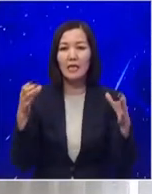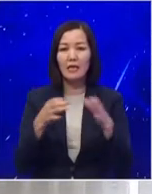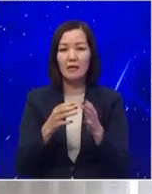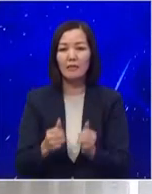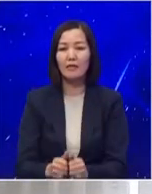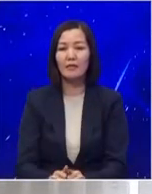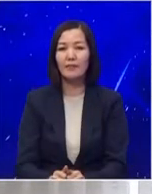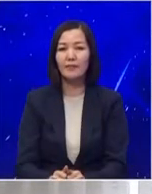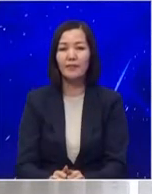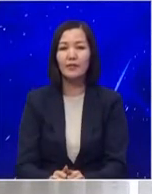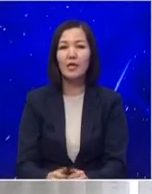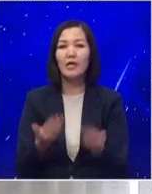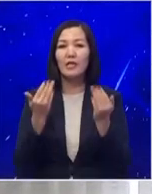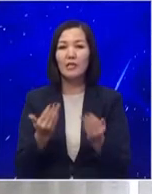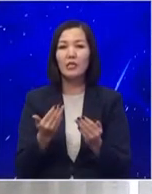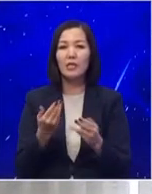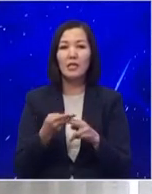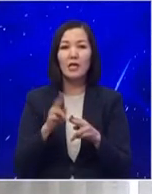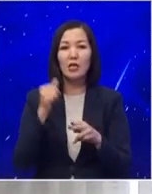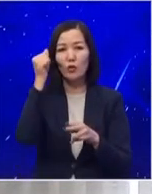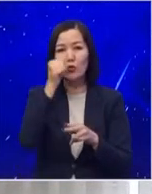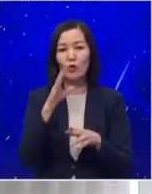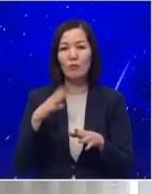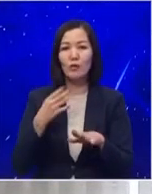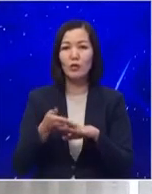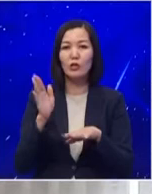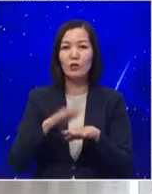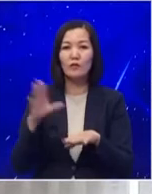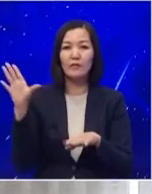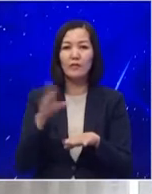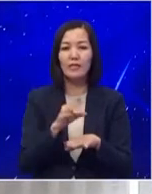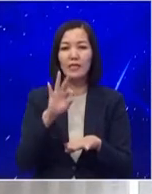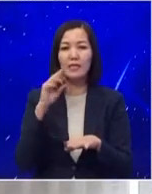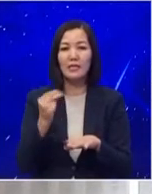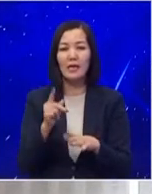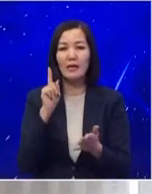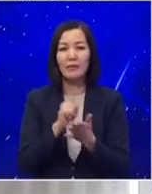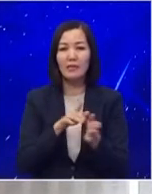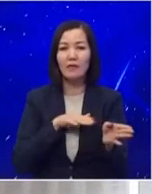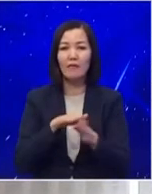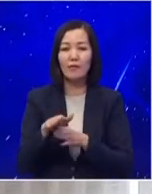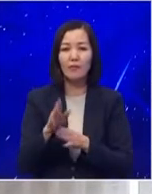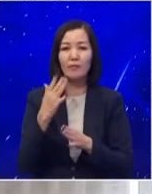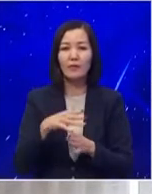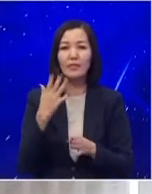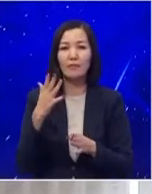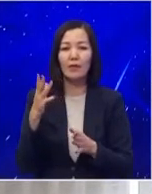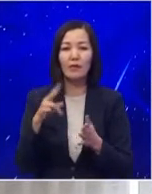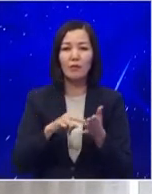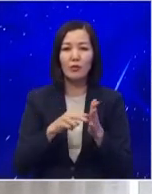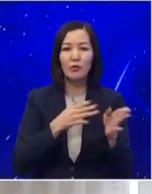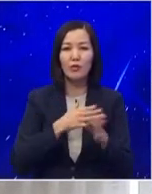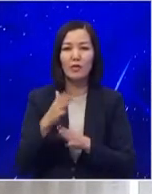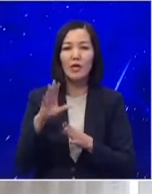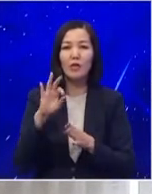рамоса несмотря на то что этот год был тяжелым и выполнили все социальные обязательства 55 процент бюджета направлено на социальную